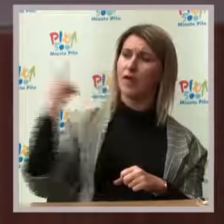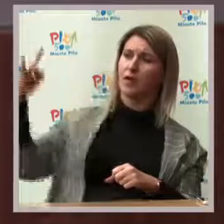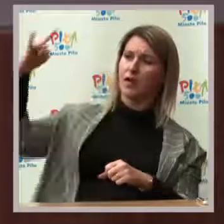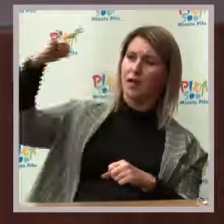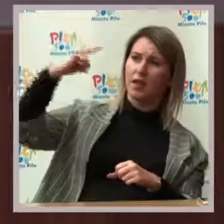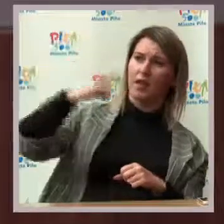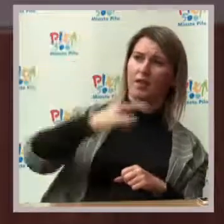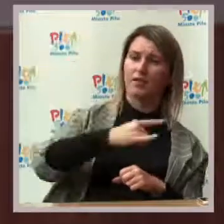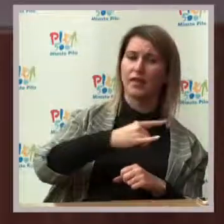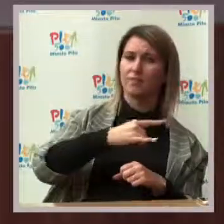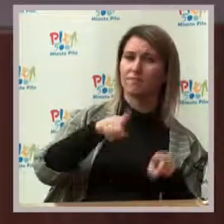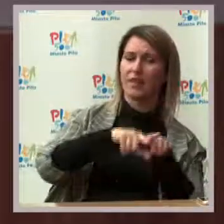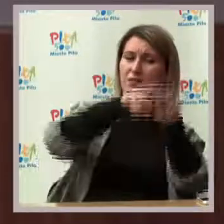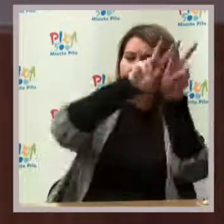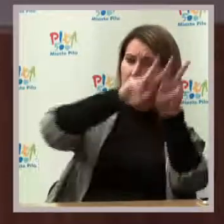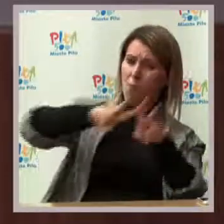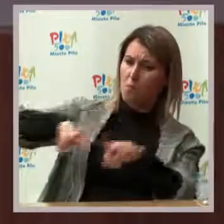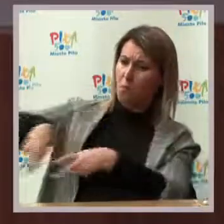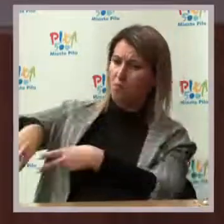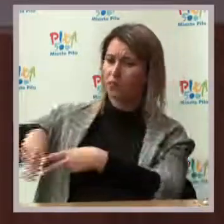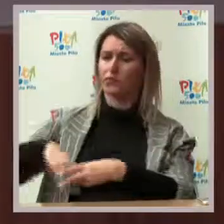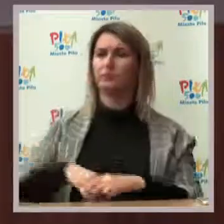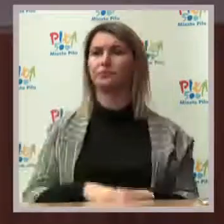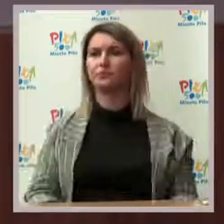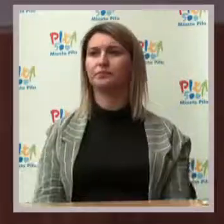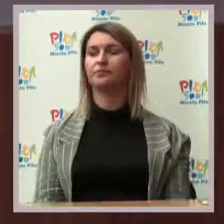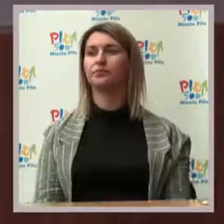i powrót na lotnisko.